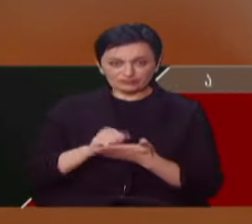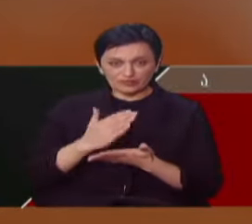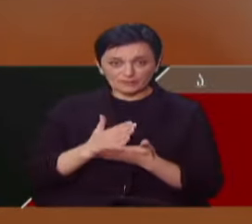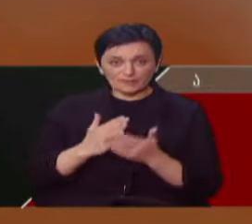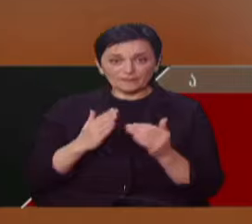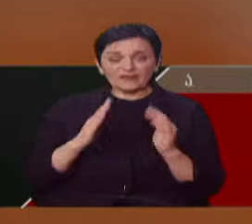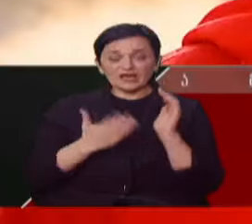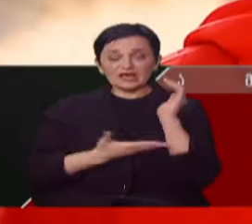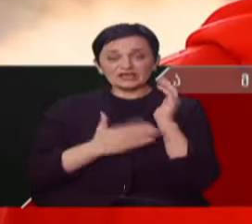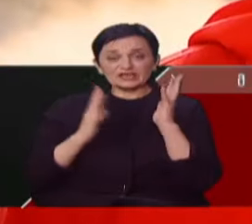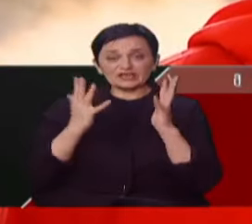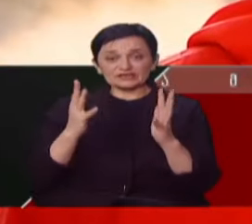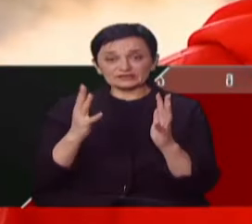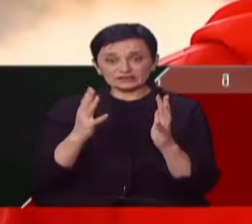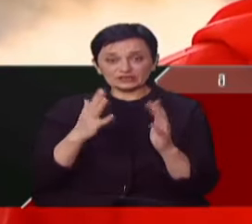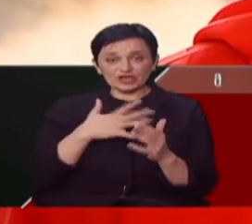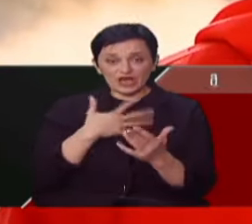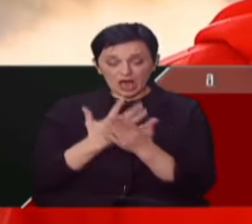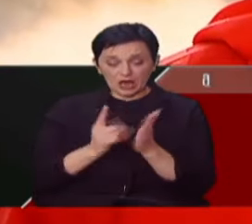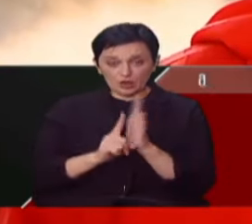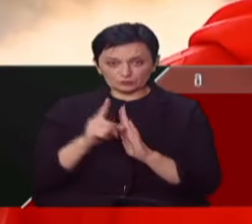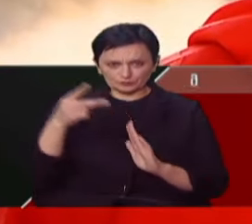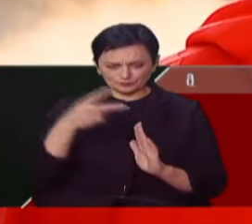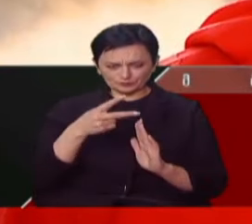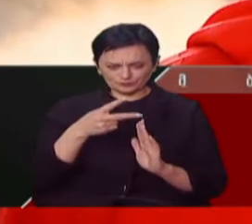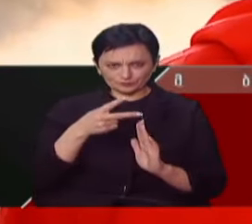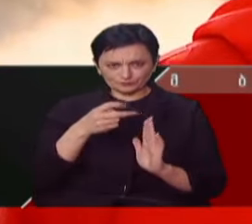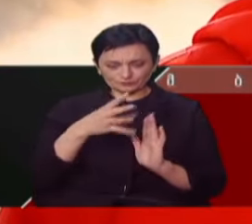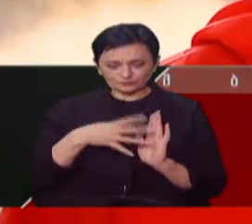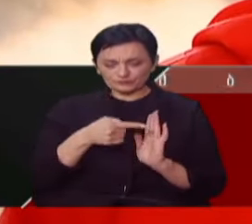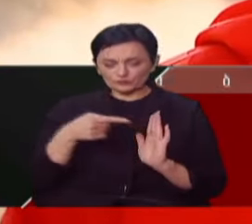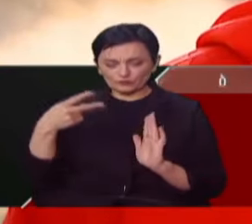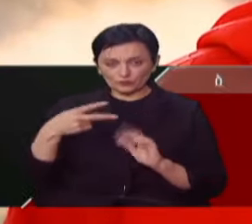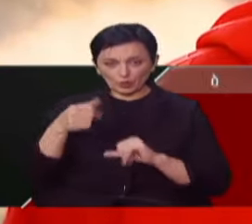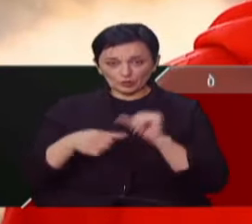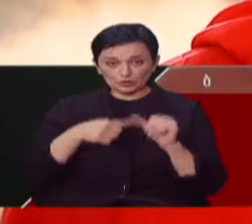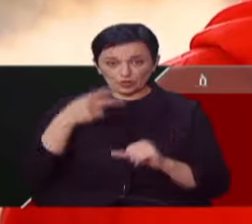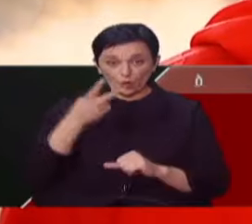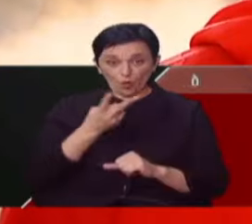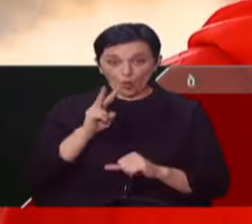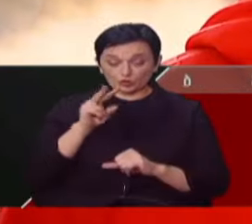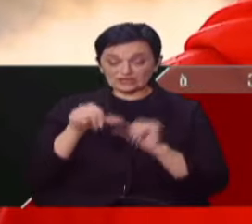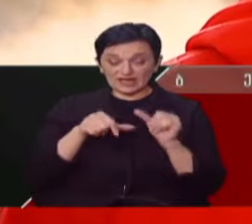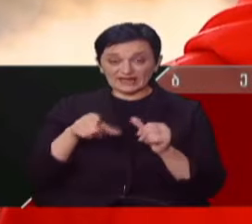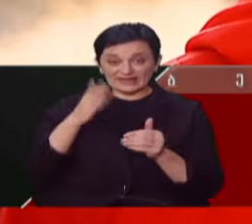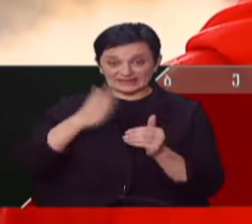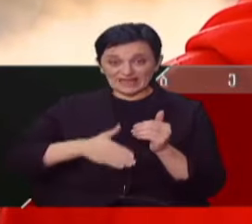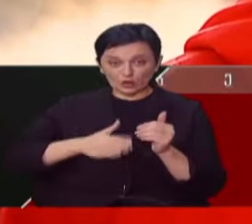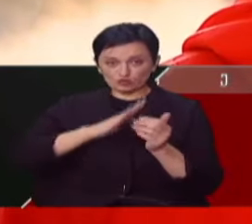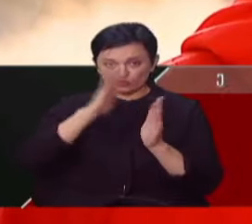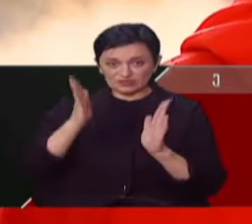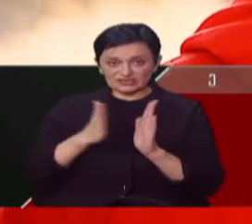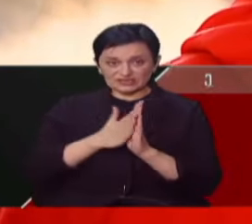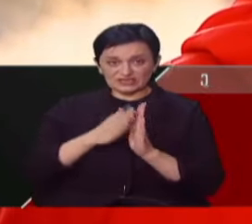აღრიცხვა საქართველომ დაიწყო აქტიურად 2019-20 წლებში, 2022 წელს დაასრულა მთლიანად